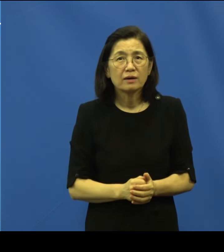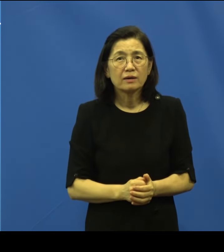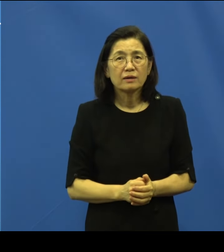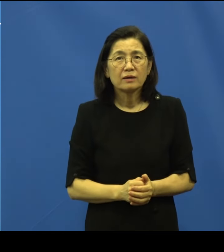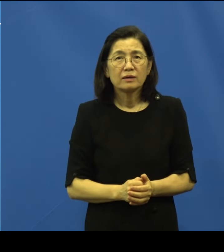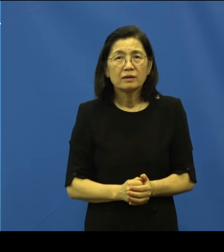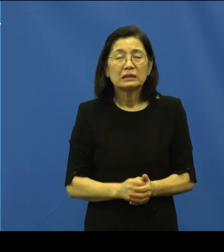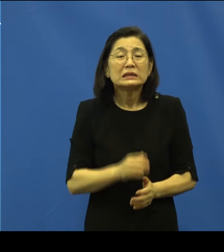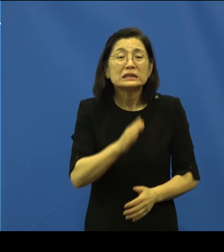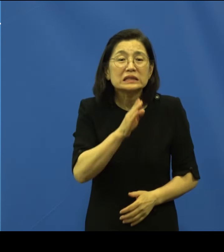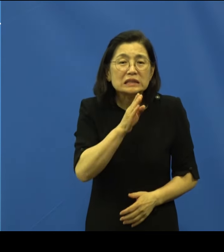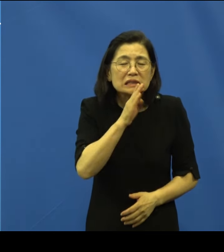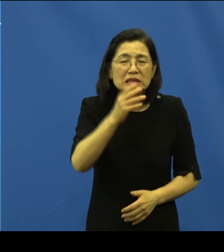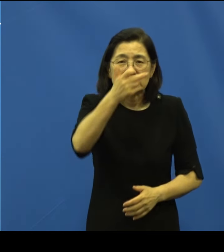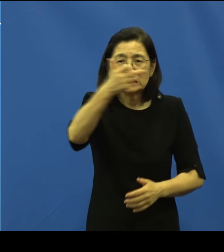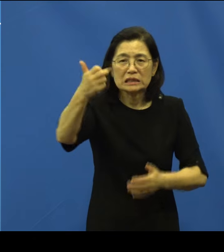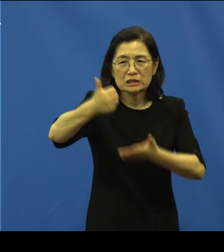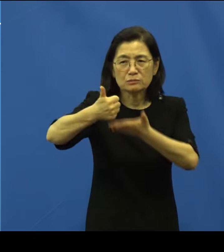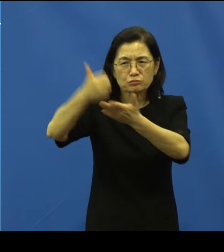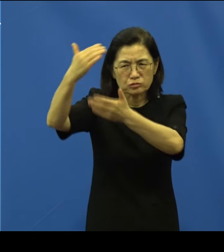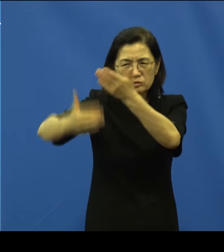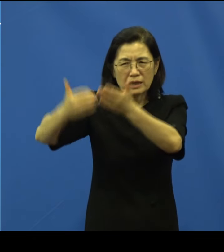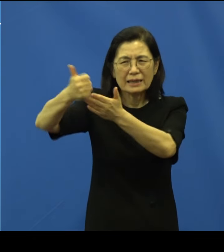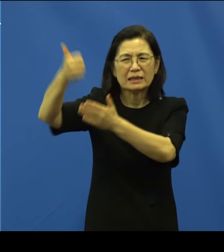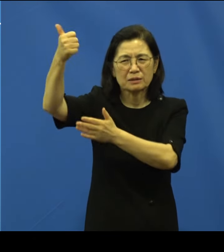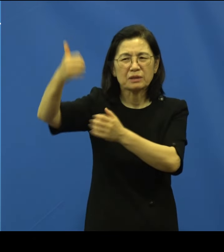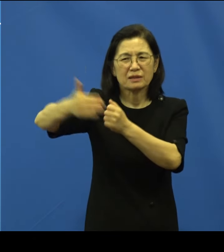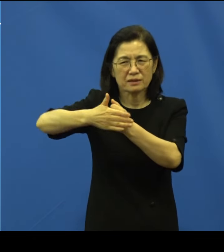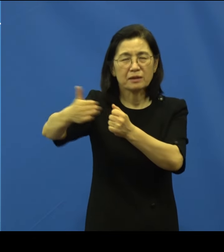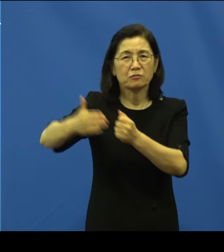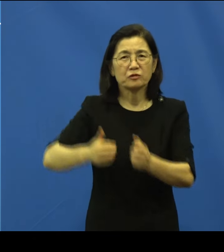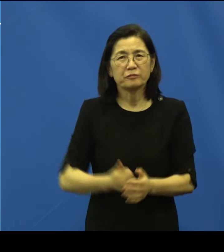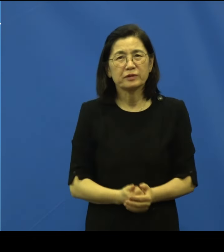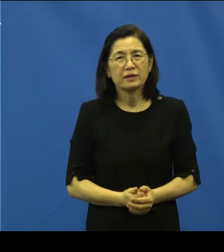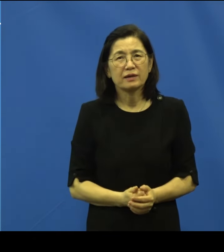진짜 크신 분은 하나님이심을 알기 때문에 그래요.